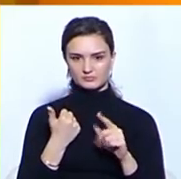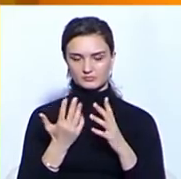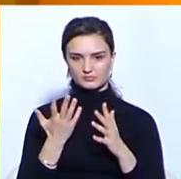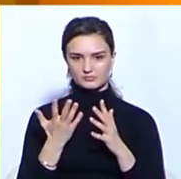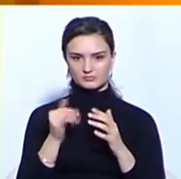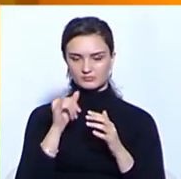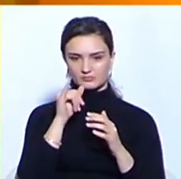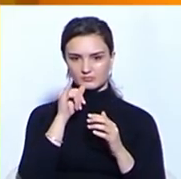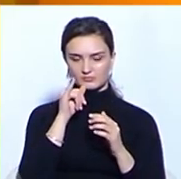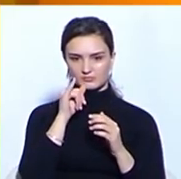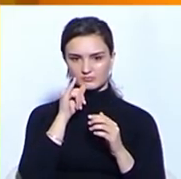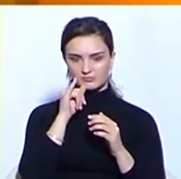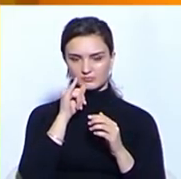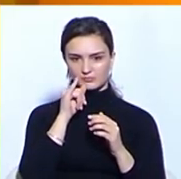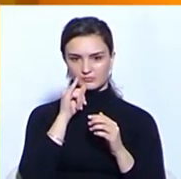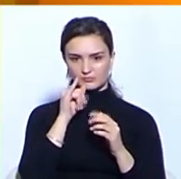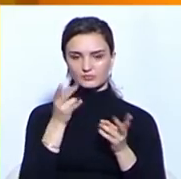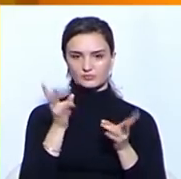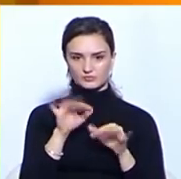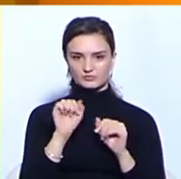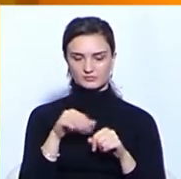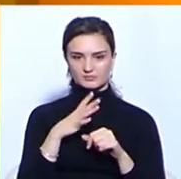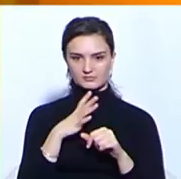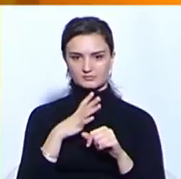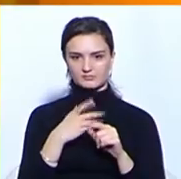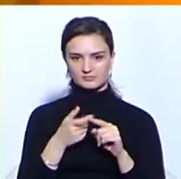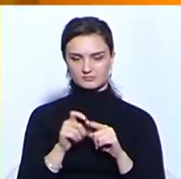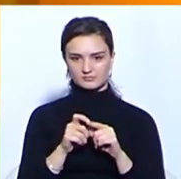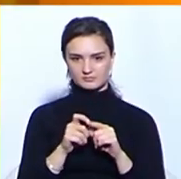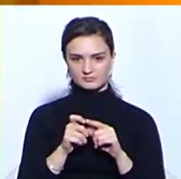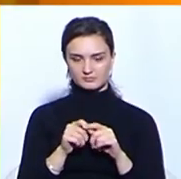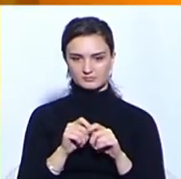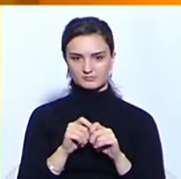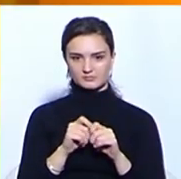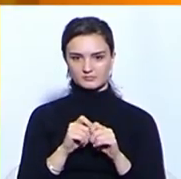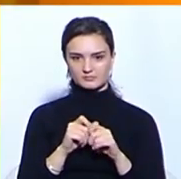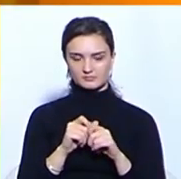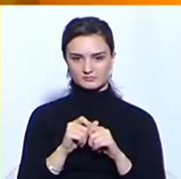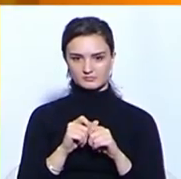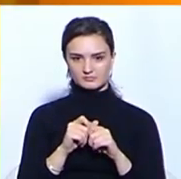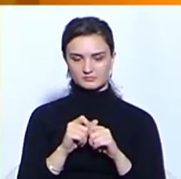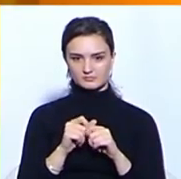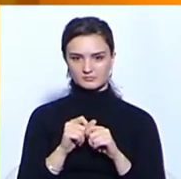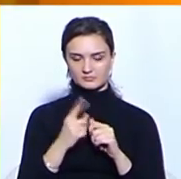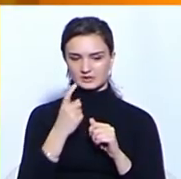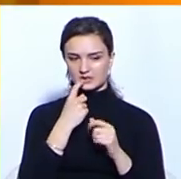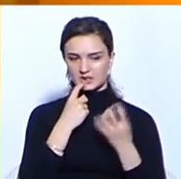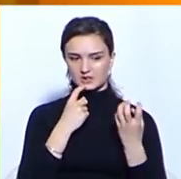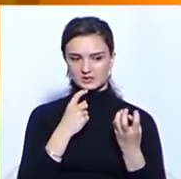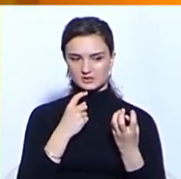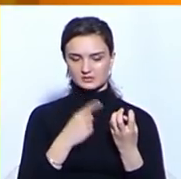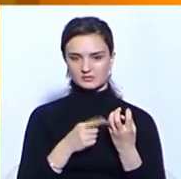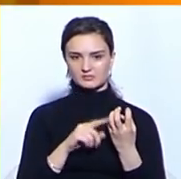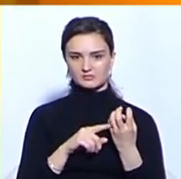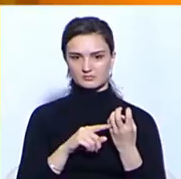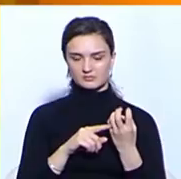და ვერაფრით ვერ დავახდებთ თავს? აი ხდებით რითი საშიშროების გადამდგევარ ერთი საკვეთით კიდევ შულების